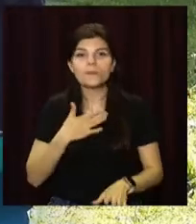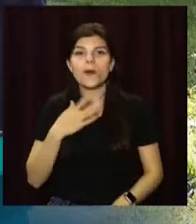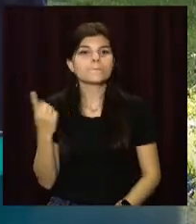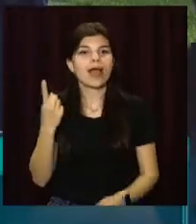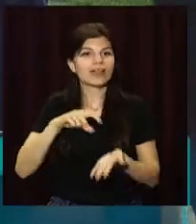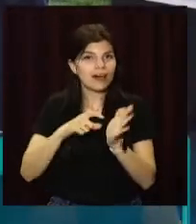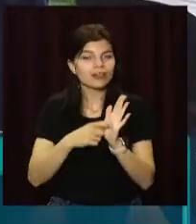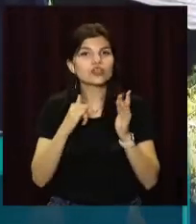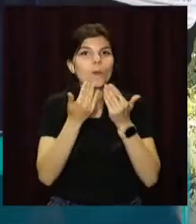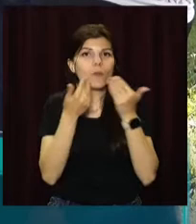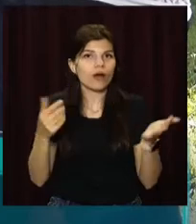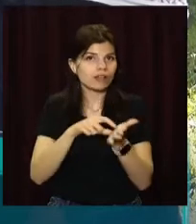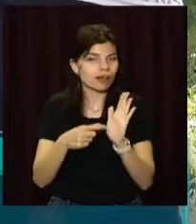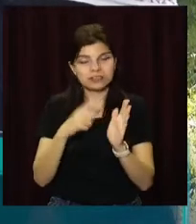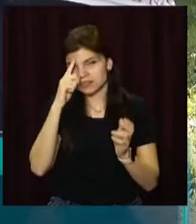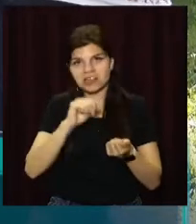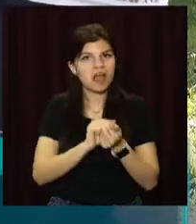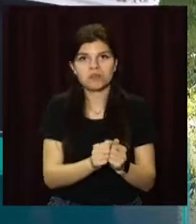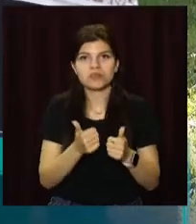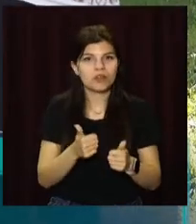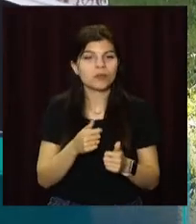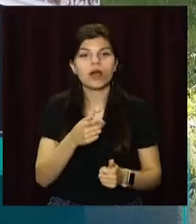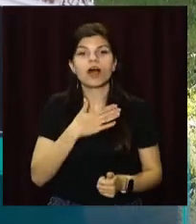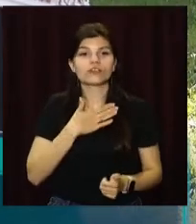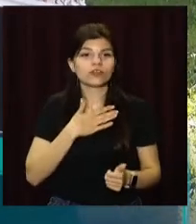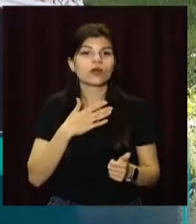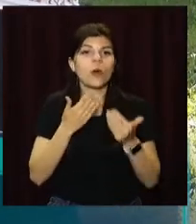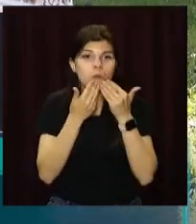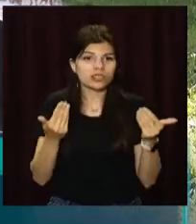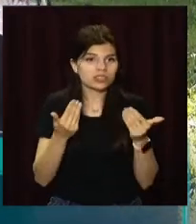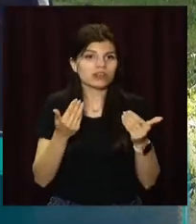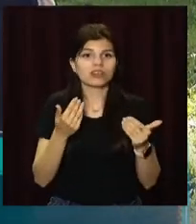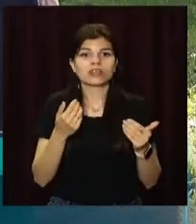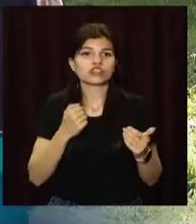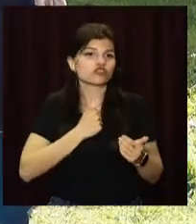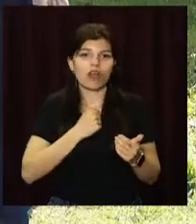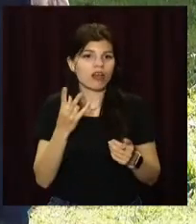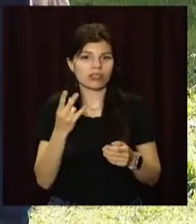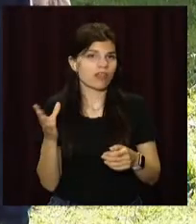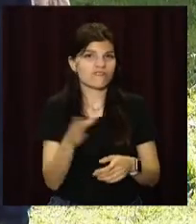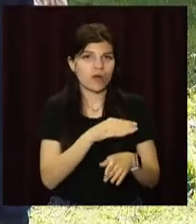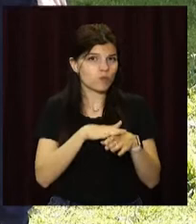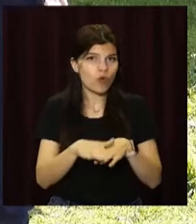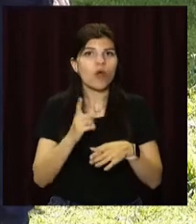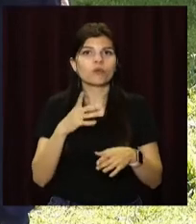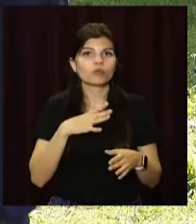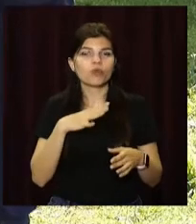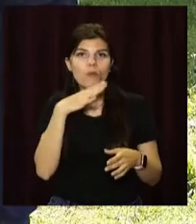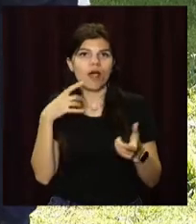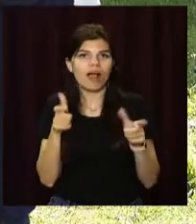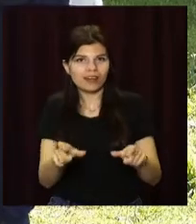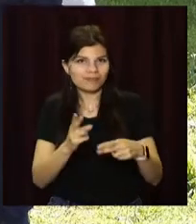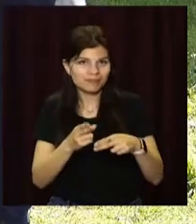перший клас та останній клас. Останній клас, на жаль, пройшов не весь у школі, але було